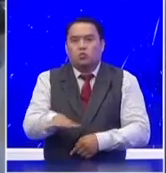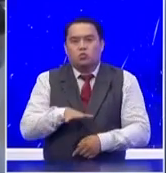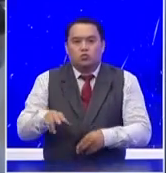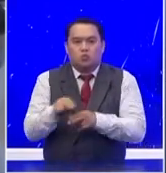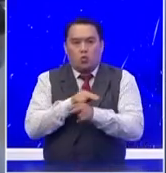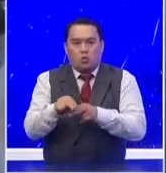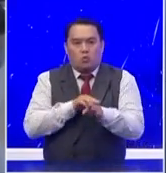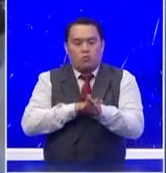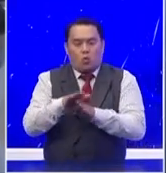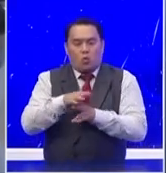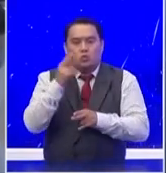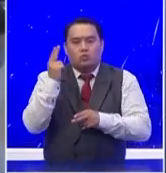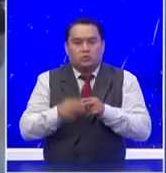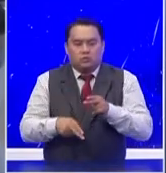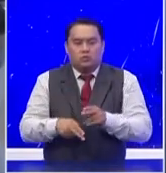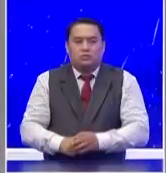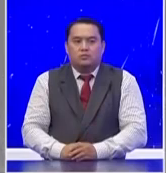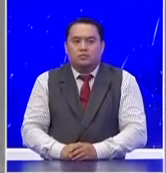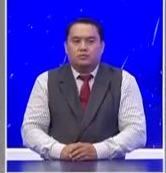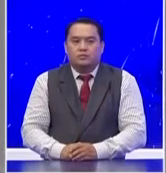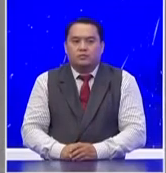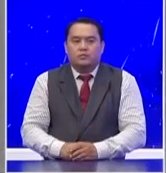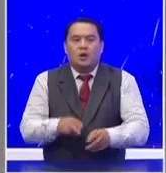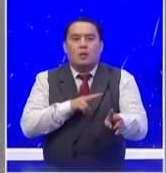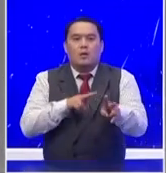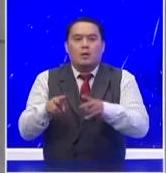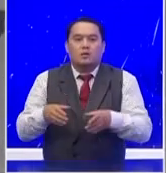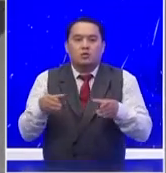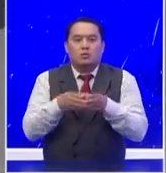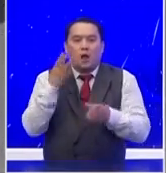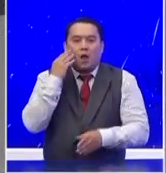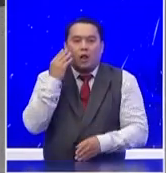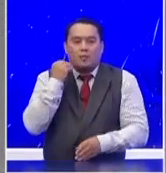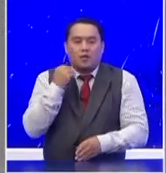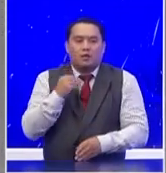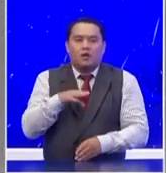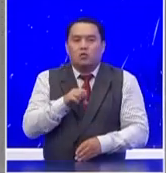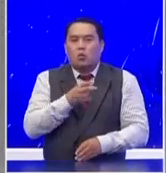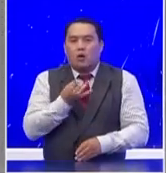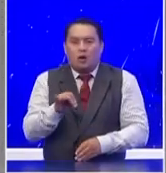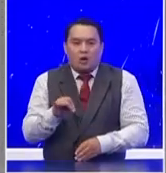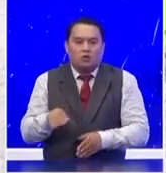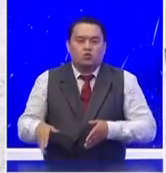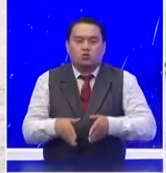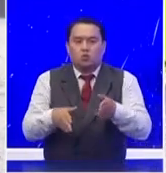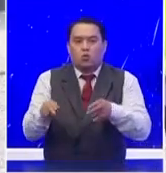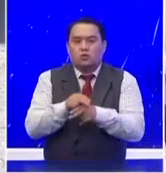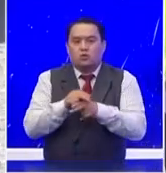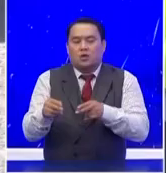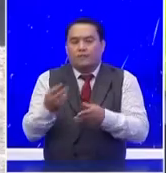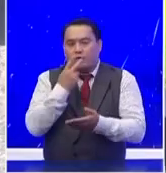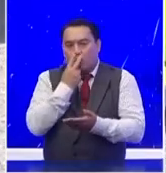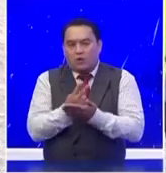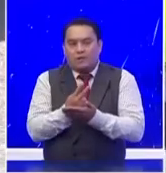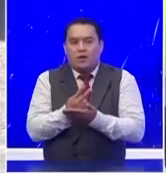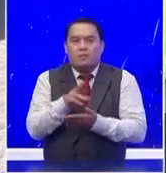ойықтарды түгелдей тегістеп, асфальт төсеп шығамыз. Мониторинг тобы Алматы, Өскемен, Лепсі, Ақтоғай тас жолының құрылыс жұмыстарымен де танысты.